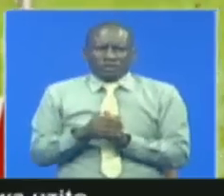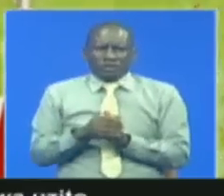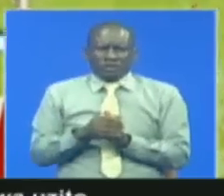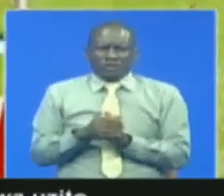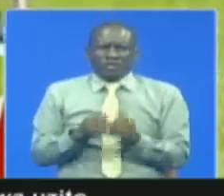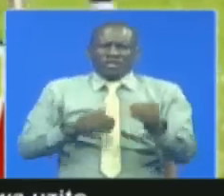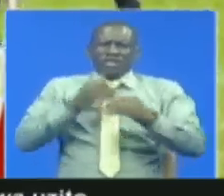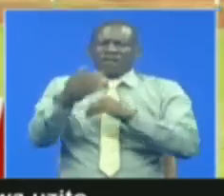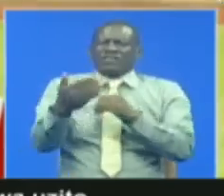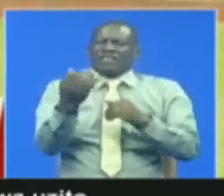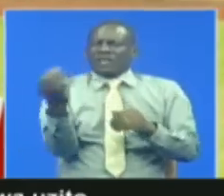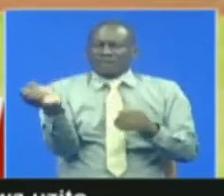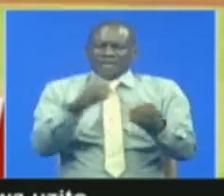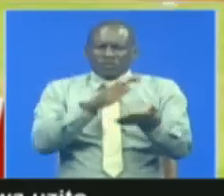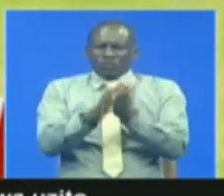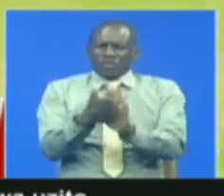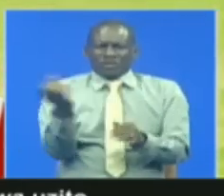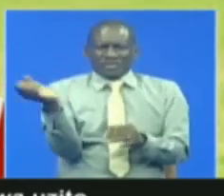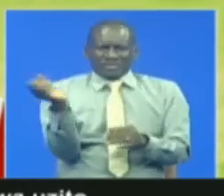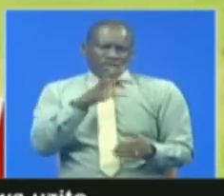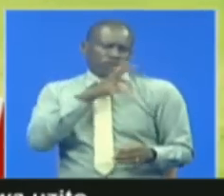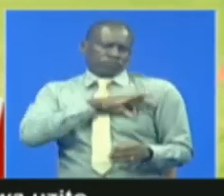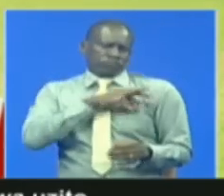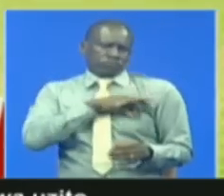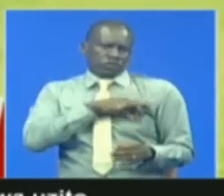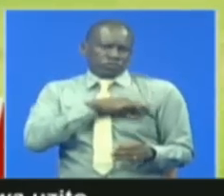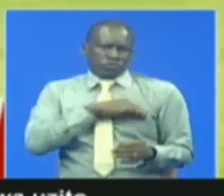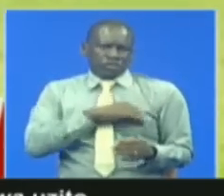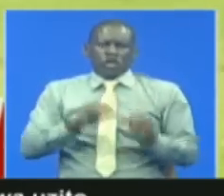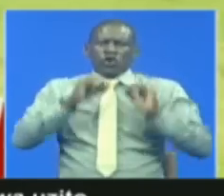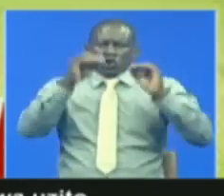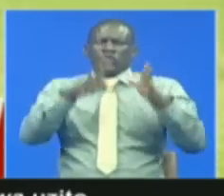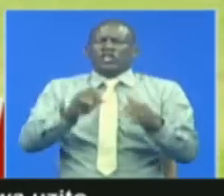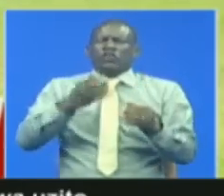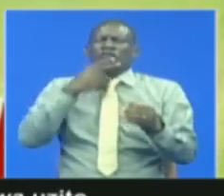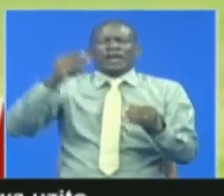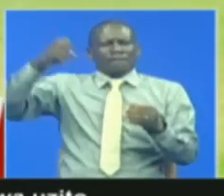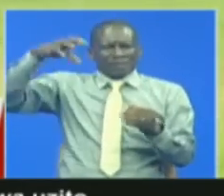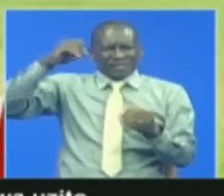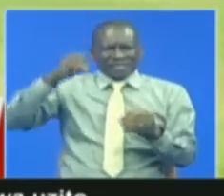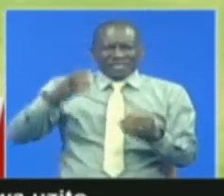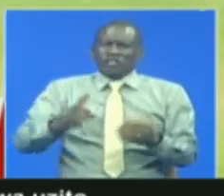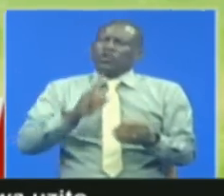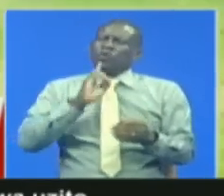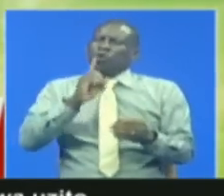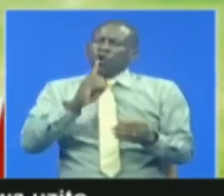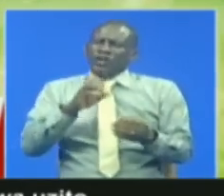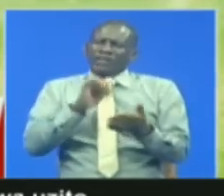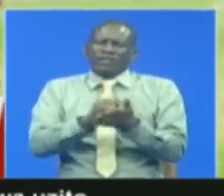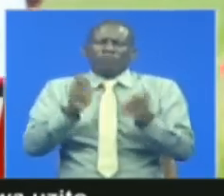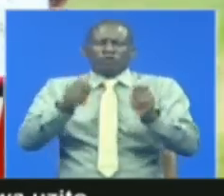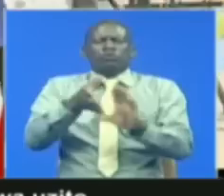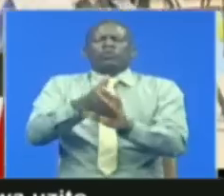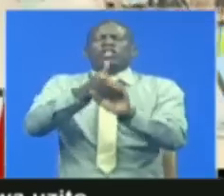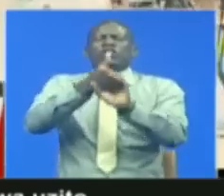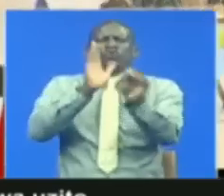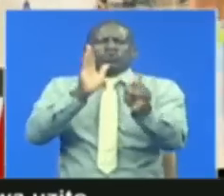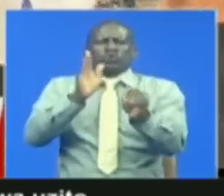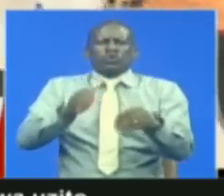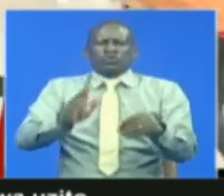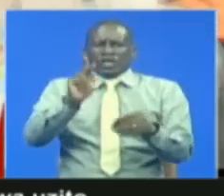Baada ya miezi mitatu bila kulipwa marupurupu, kocha wa Harambee Stars Sebectien Migne alitoa ilani ya kujiuzulu kazi kwa shirikisho la